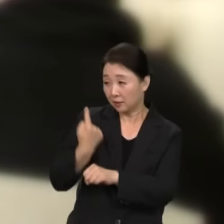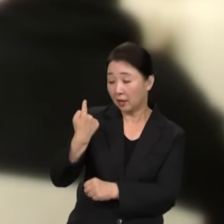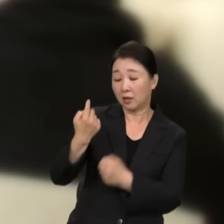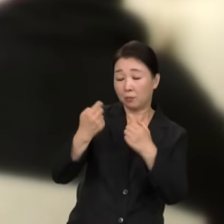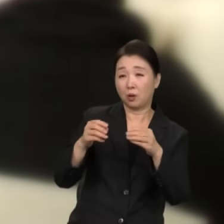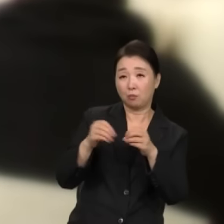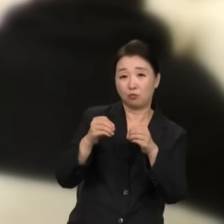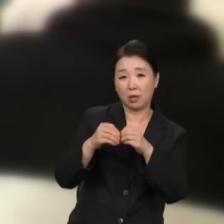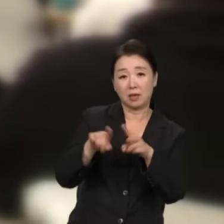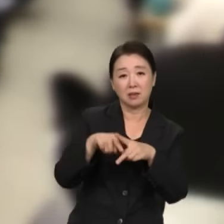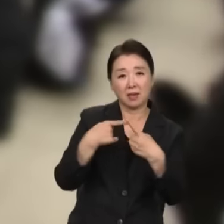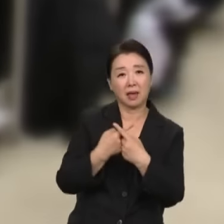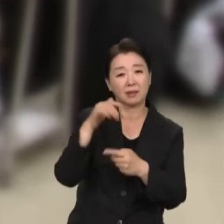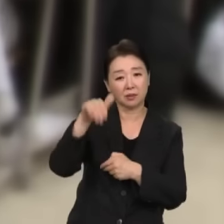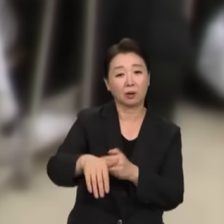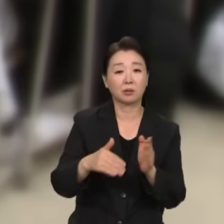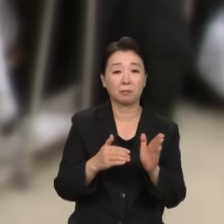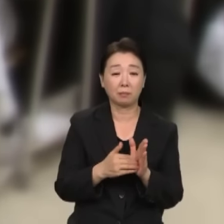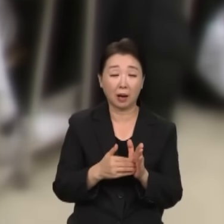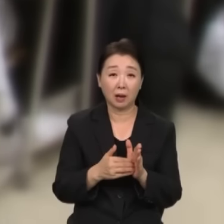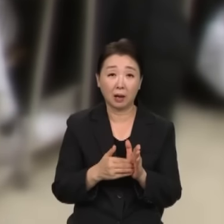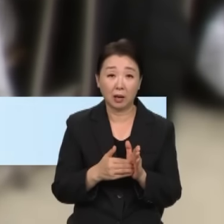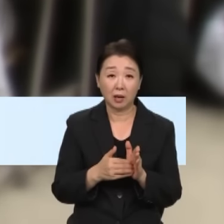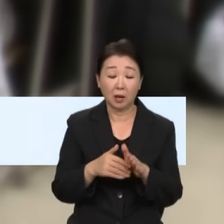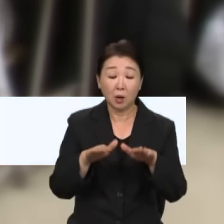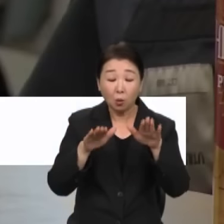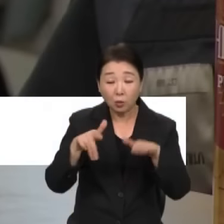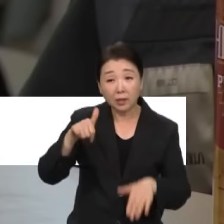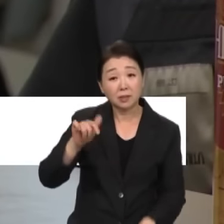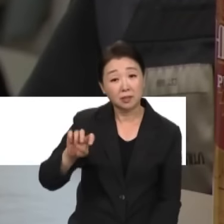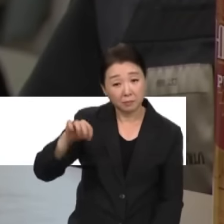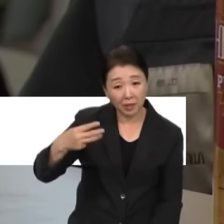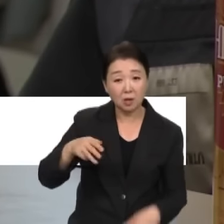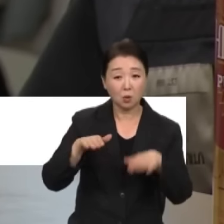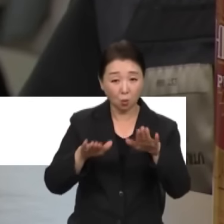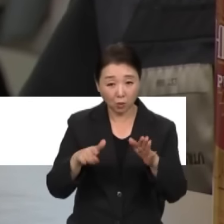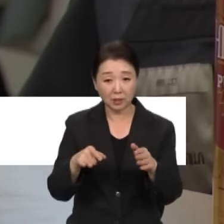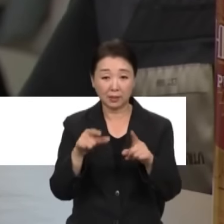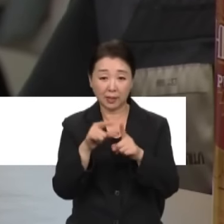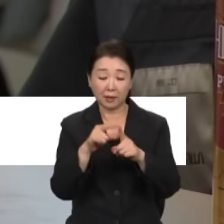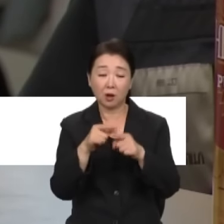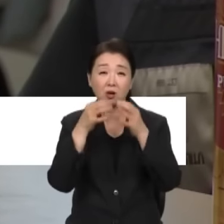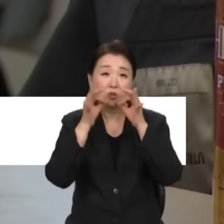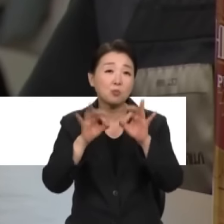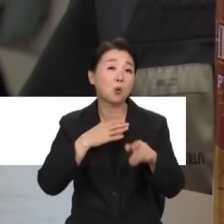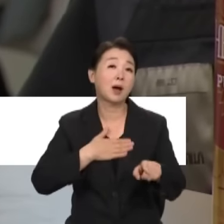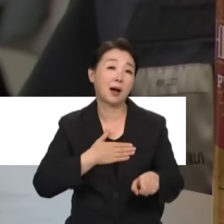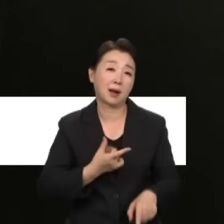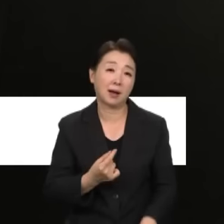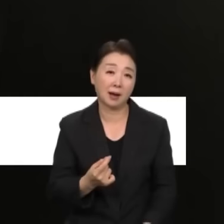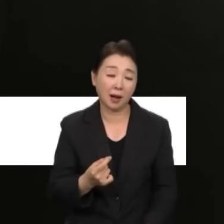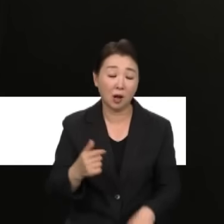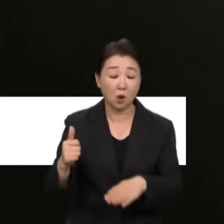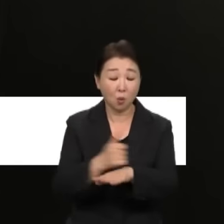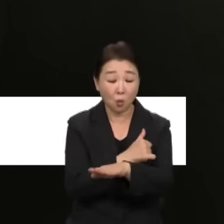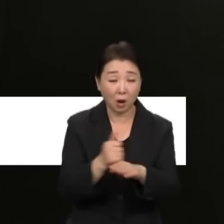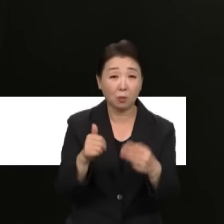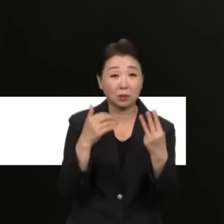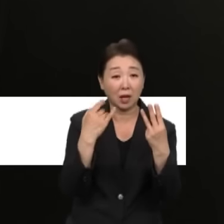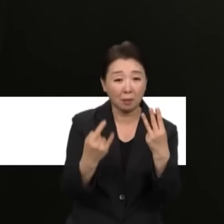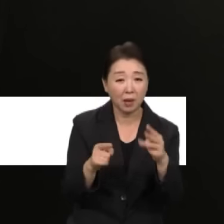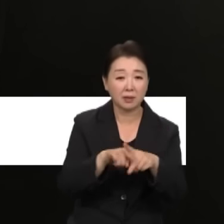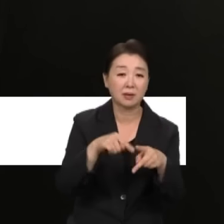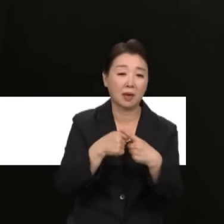답했습니다. 구체적으로 금일, 그러니까 오늘 등을 뜻하는 이 단어를 금요일로 알거나 왕복 3회를